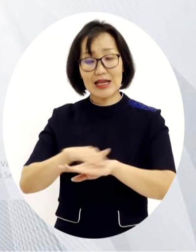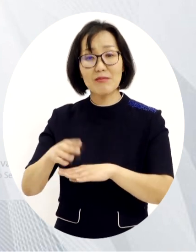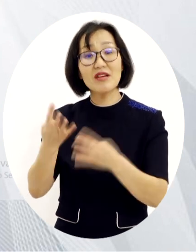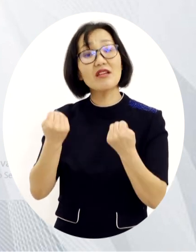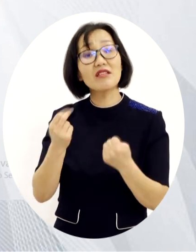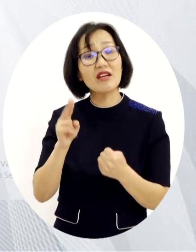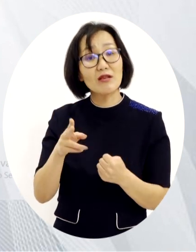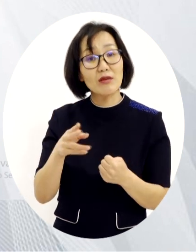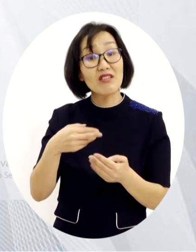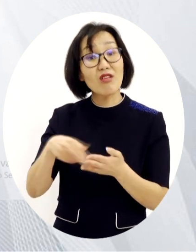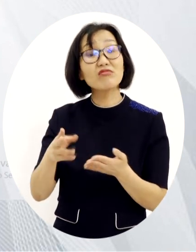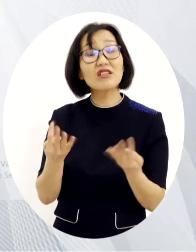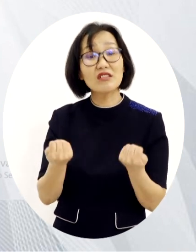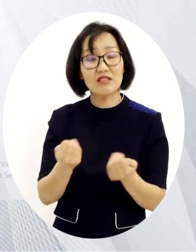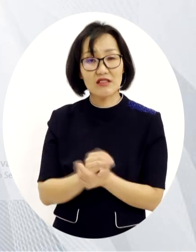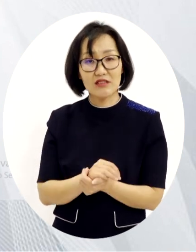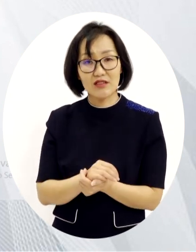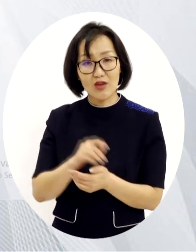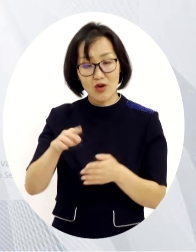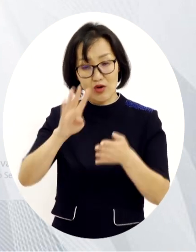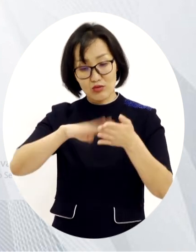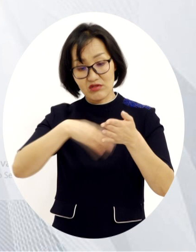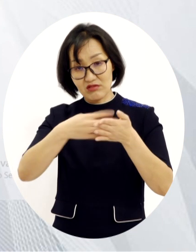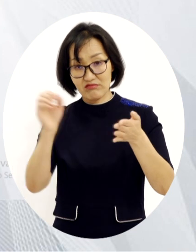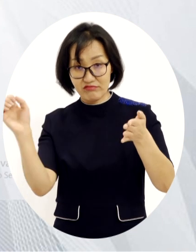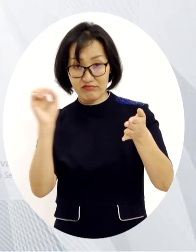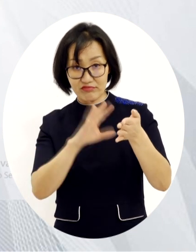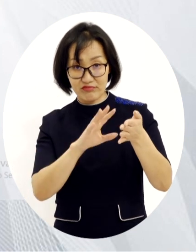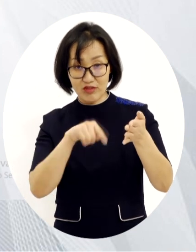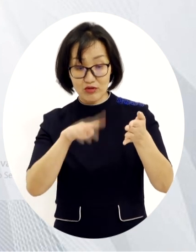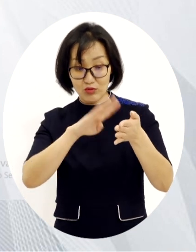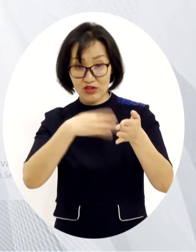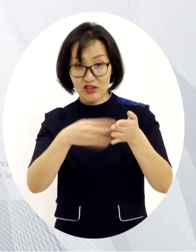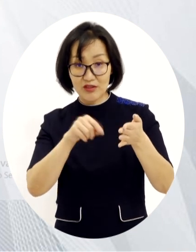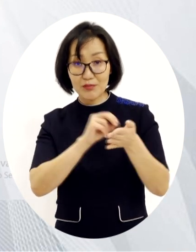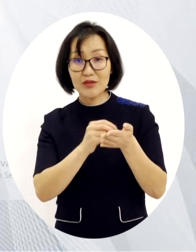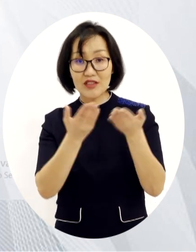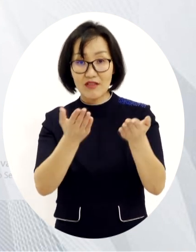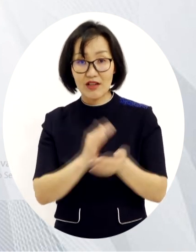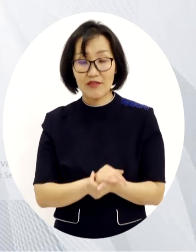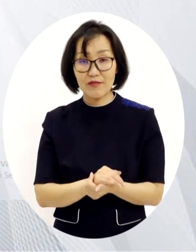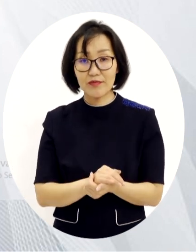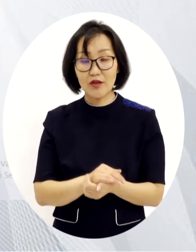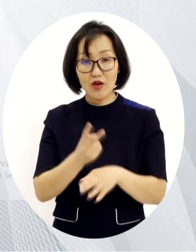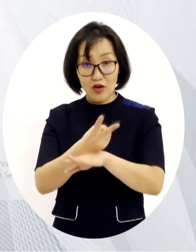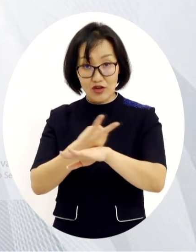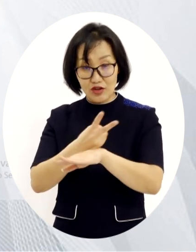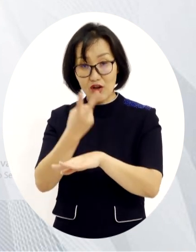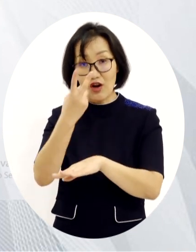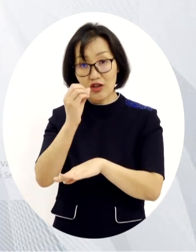За, энийг бүгдээрээ графикийн дэвтэртэй байгуулъя. Тийм учраас хүснэгтийн татай, үснэгтийн бичиж авъя. 2 цагт 20